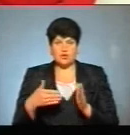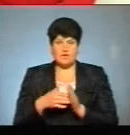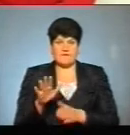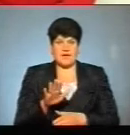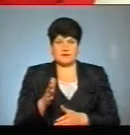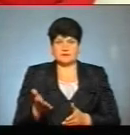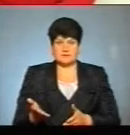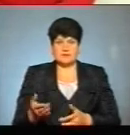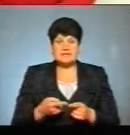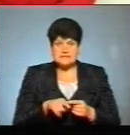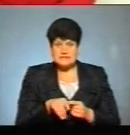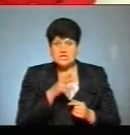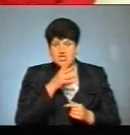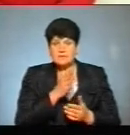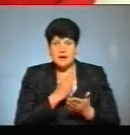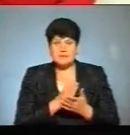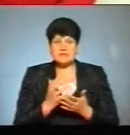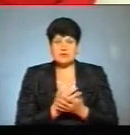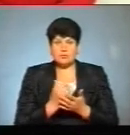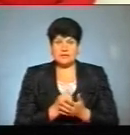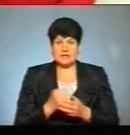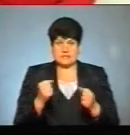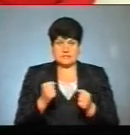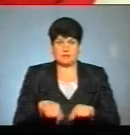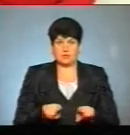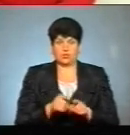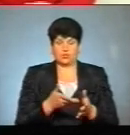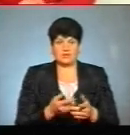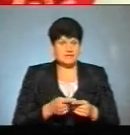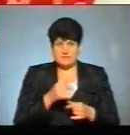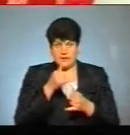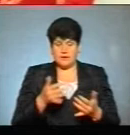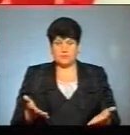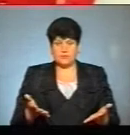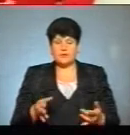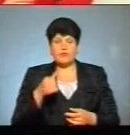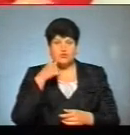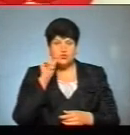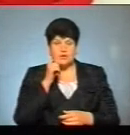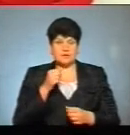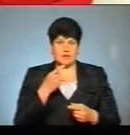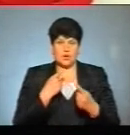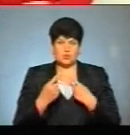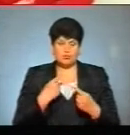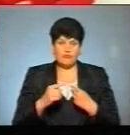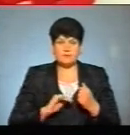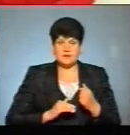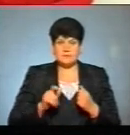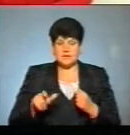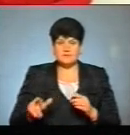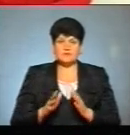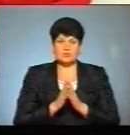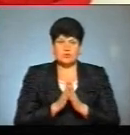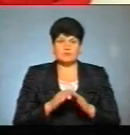вересень. Ми за цей час маємо заробити ще й на зиму. Як? Це вже явно неможливо. Вчора під час розмов то підприємці вже закликали,